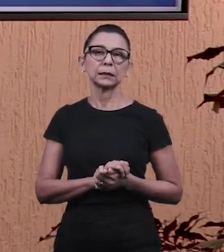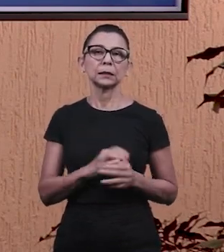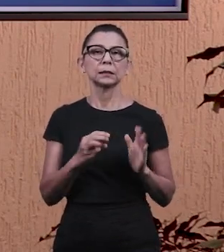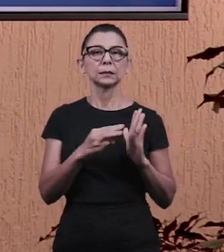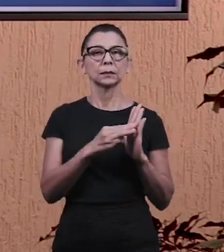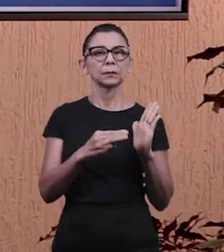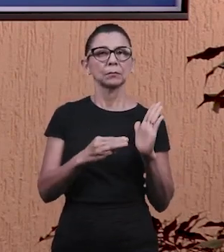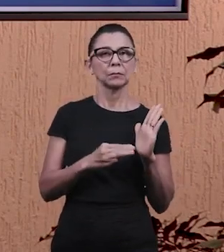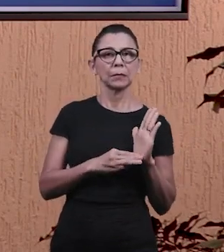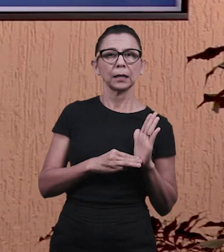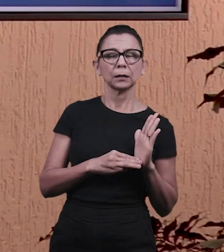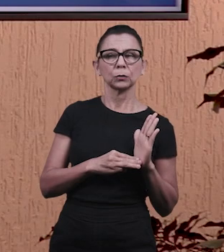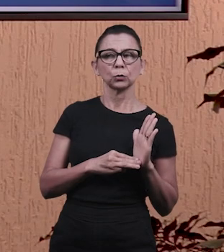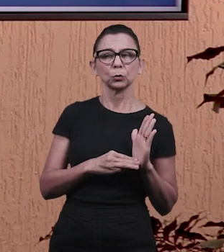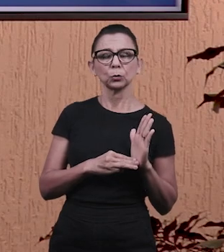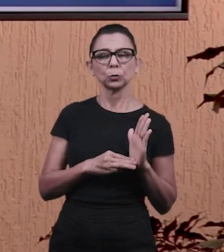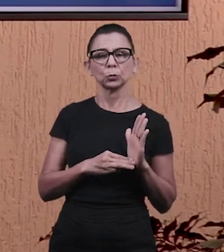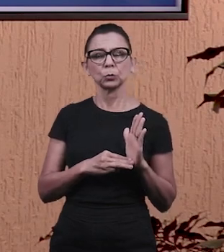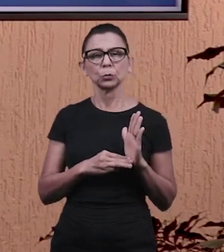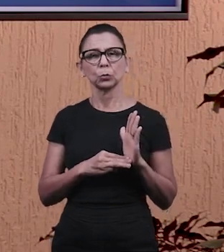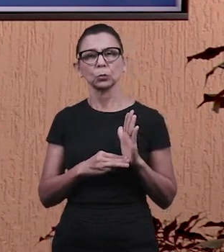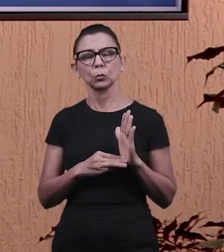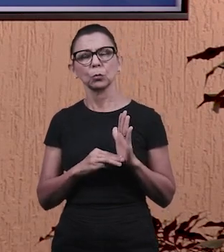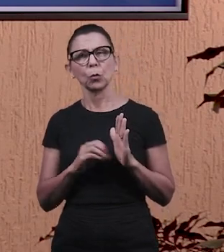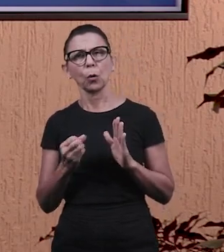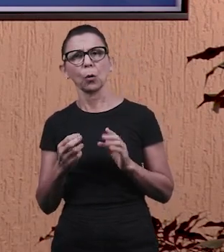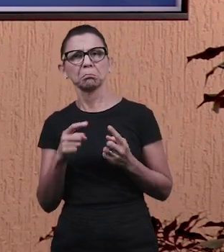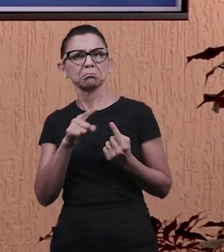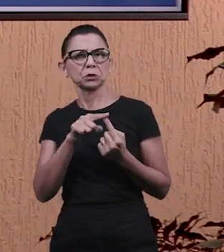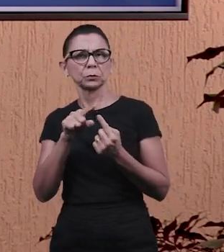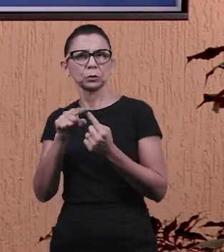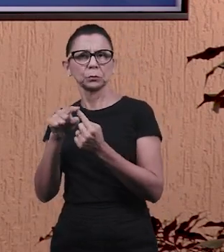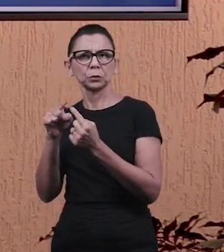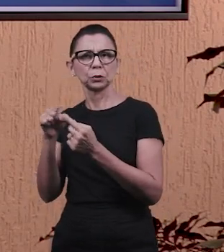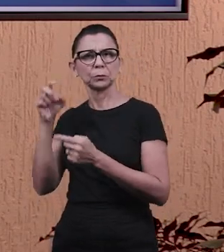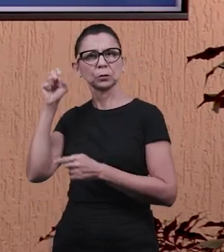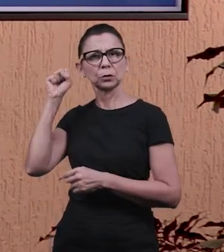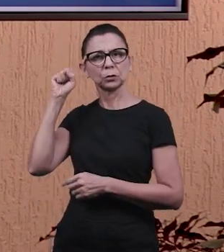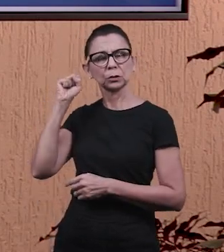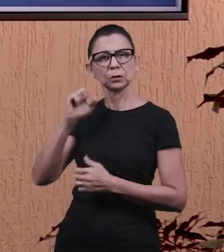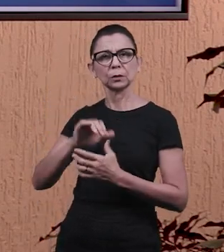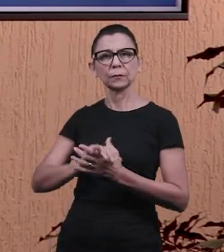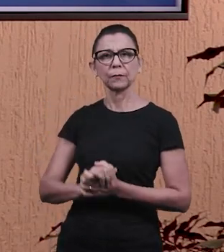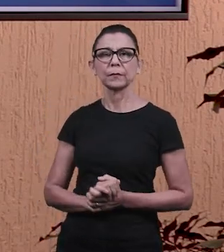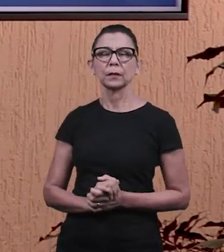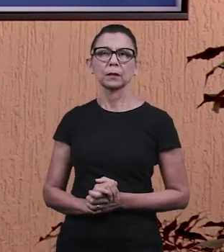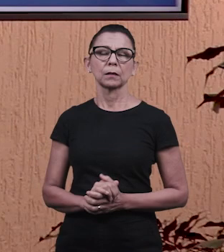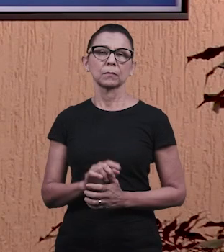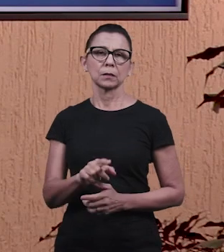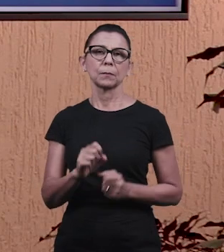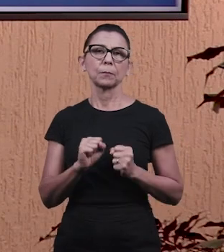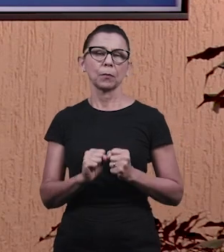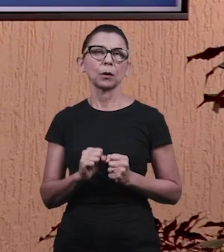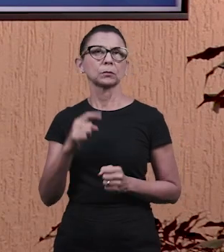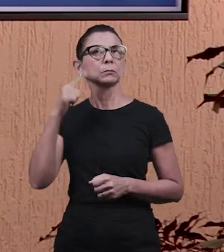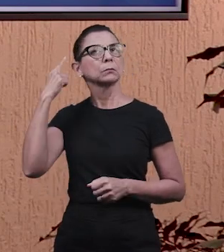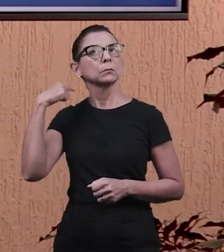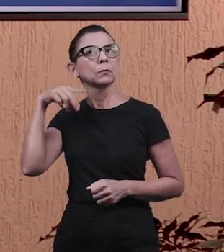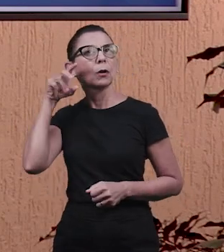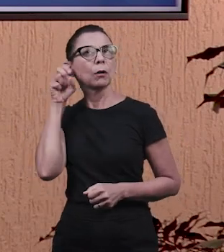а также осложняющих. То есть у человека может быть просто расстройство